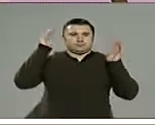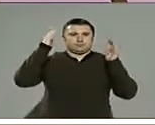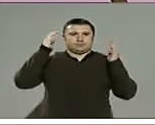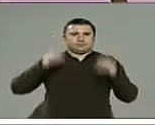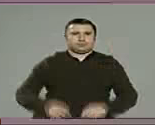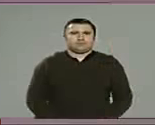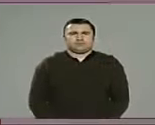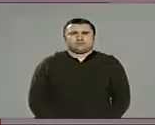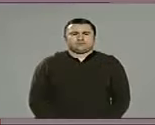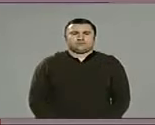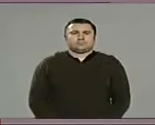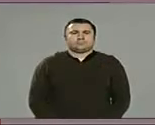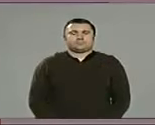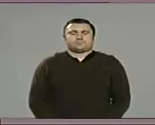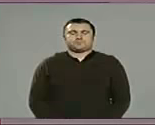Und